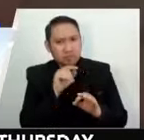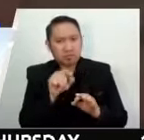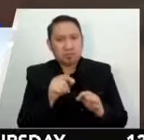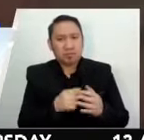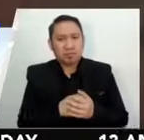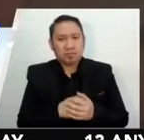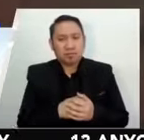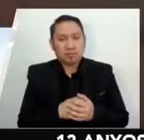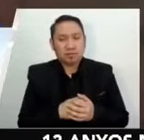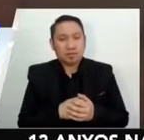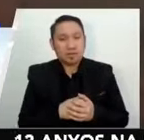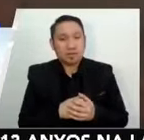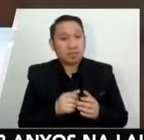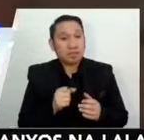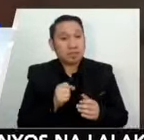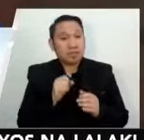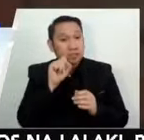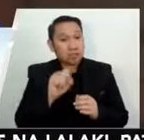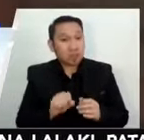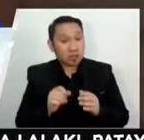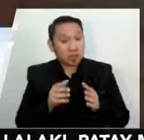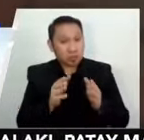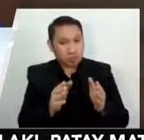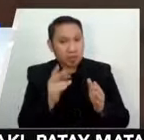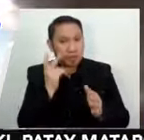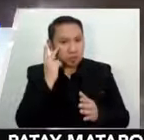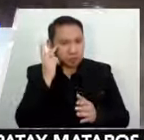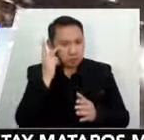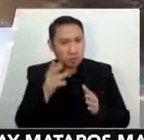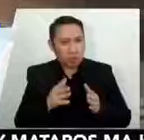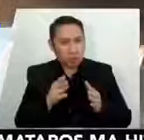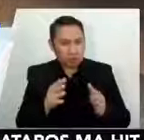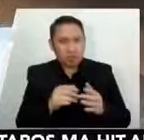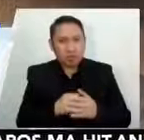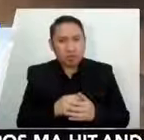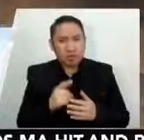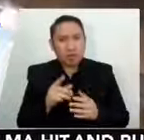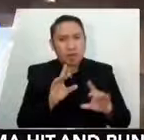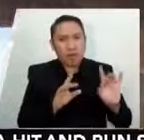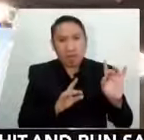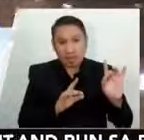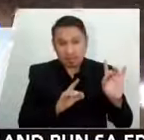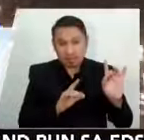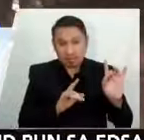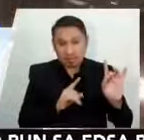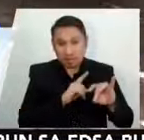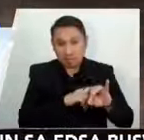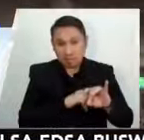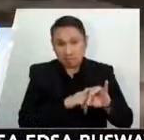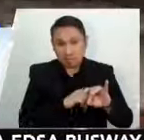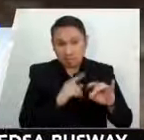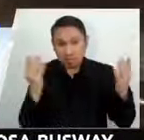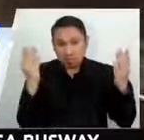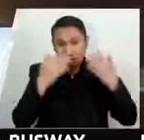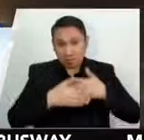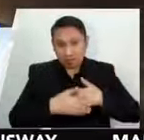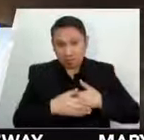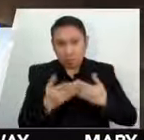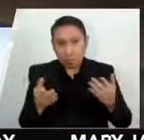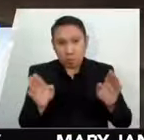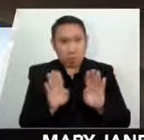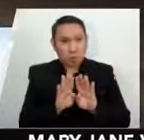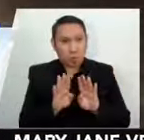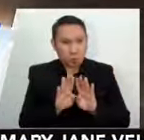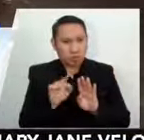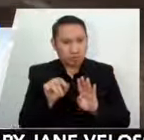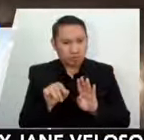ang NLEX Harbor Link Interchange. Mula alas 8 kagabi, sinara ang southbound lane sa lugar at nagbukas ang zipper lane sa northbound. Nagbukas na